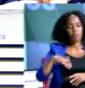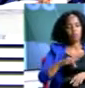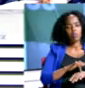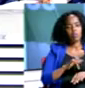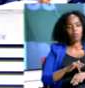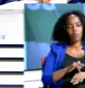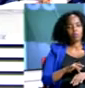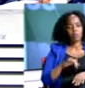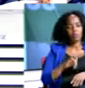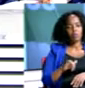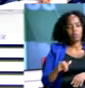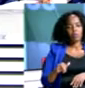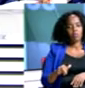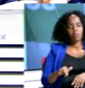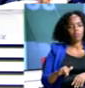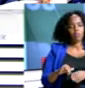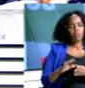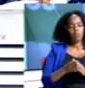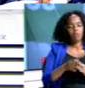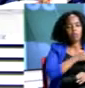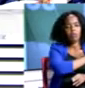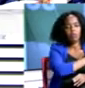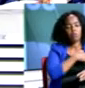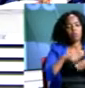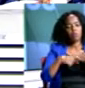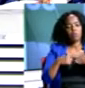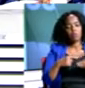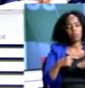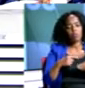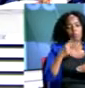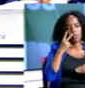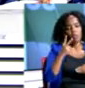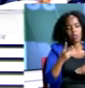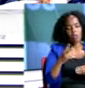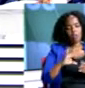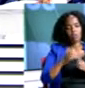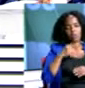kayo niqabate ugees fayananu sana jiru bilbilate nalala jede onni gochu dande